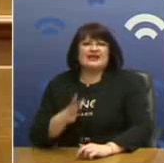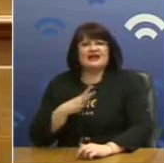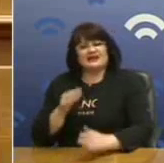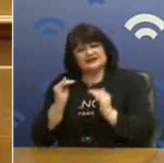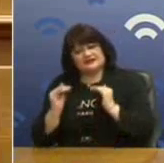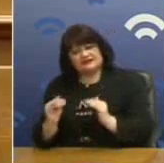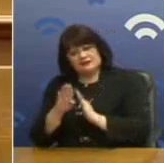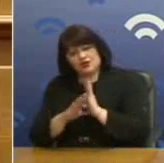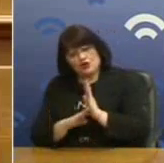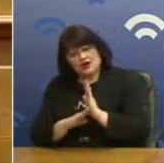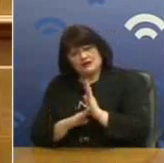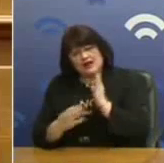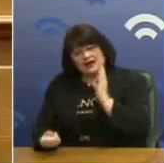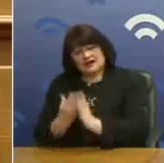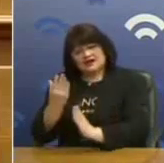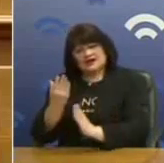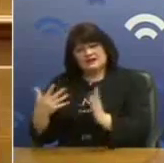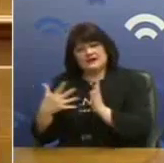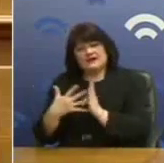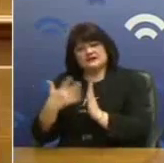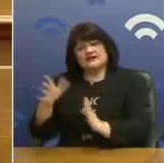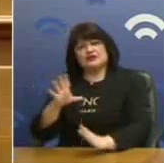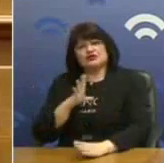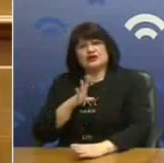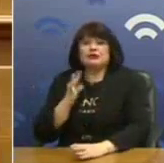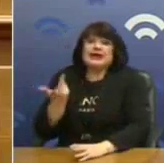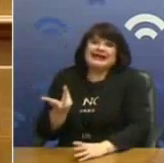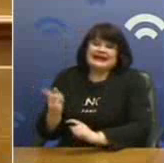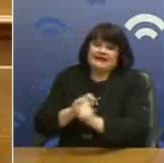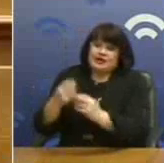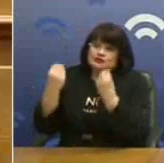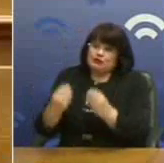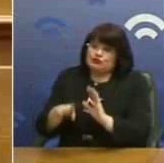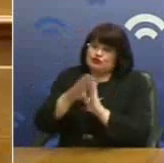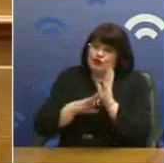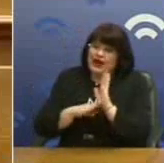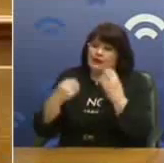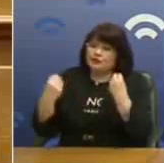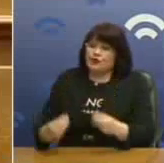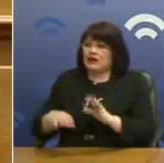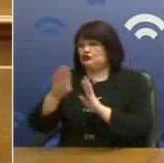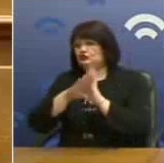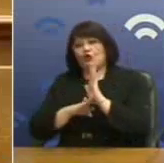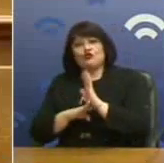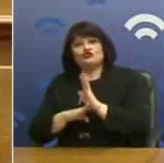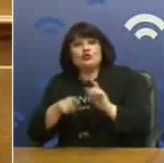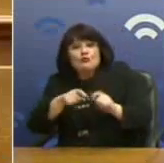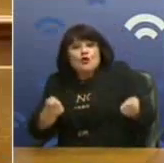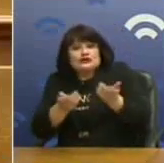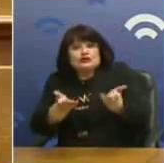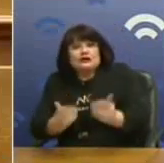ανανεώσουμε για 5.500 ένα χρόνο ή να φτιάξουμε ένα καλύτερο με καλύτερους όρους και για περισσότερο. Πώς θα το κάνετε αυτό.